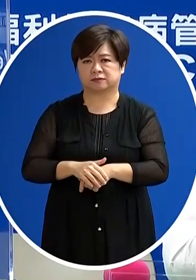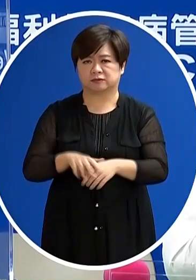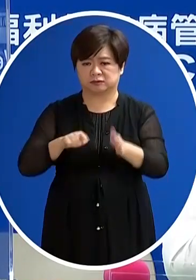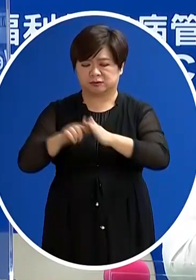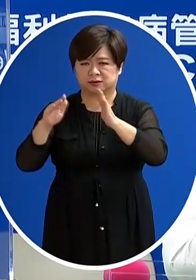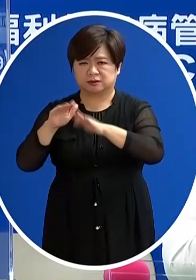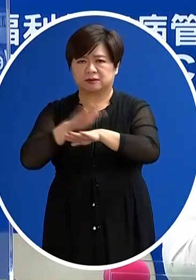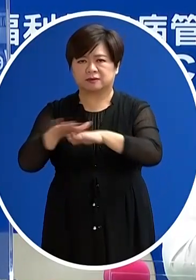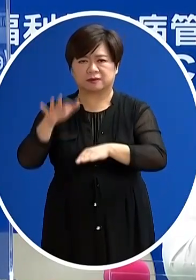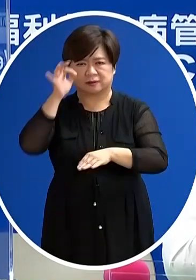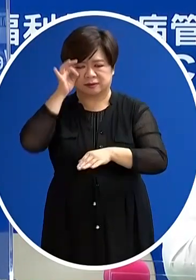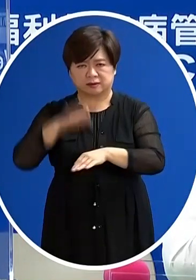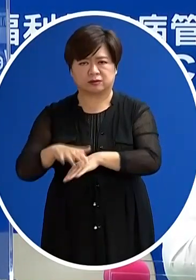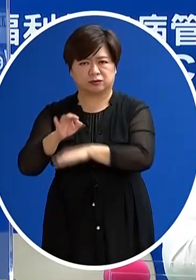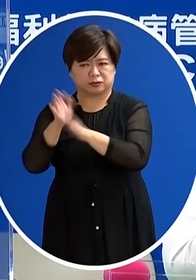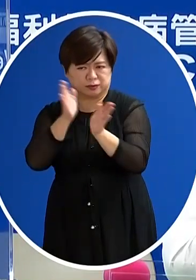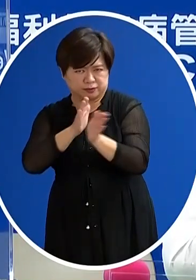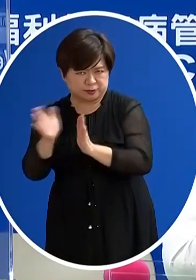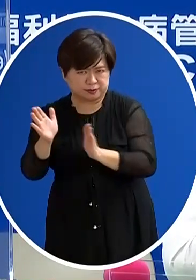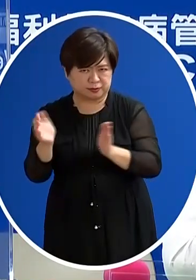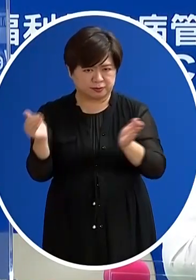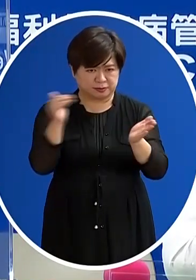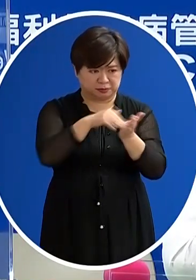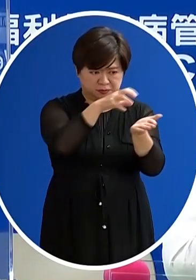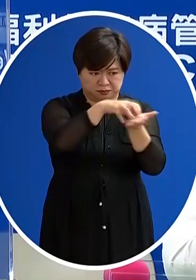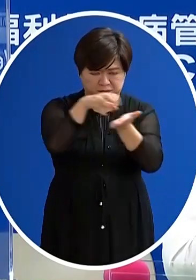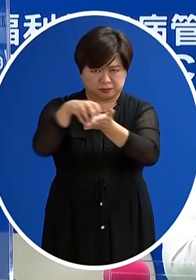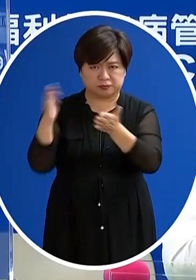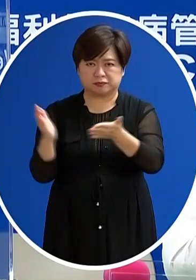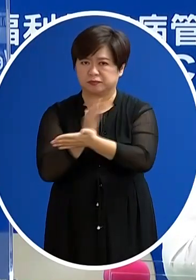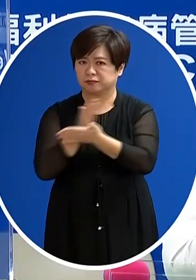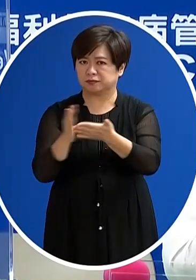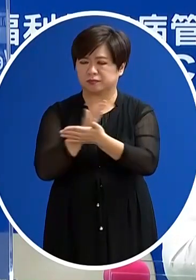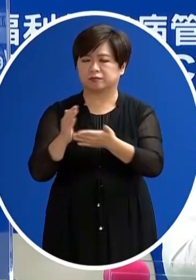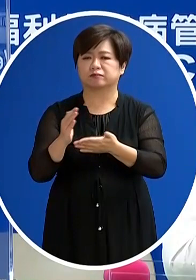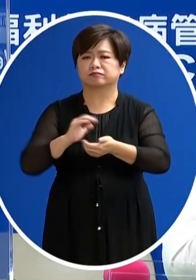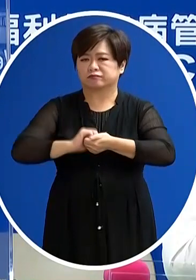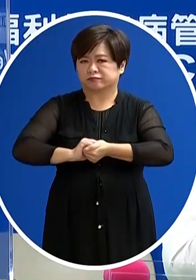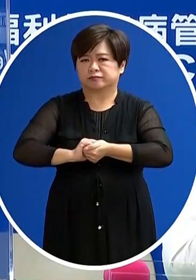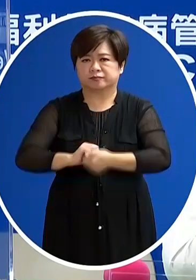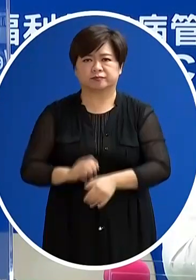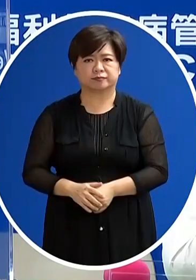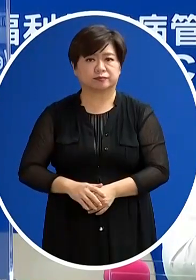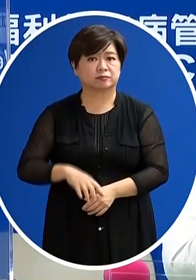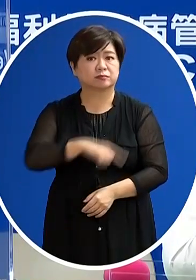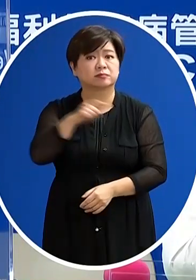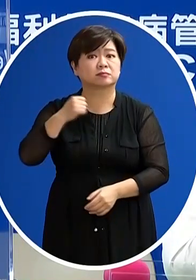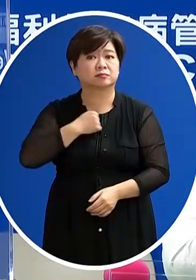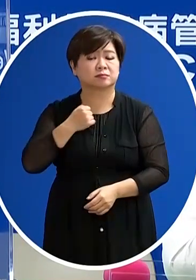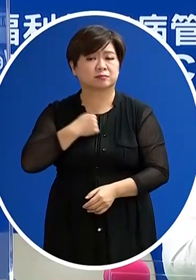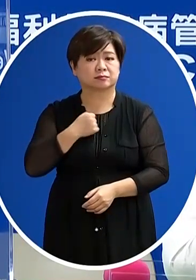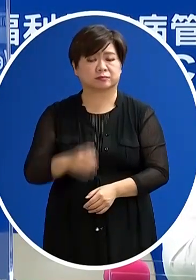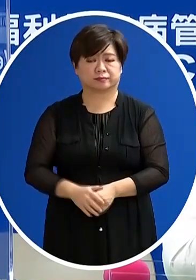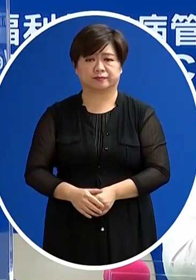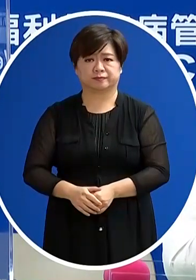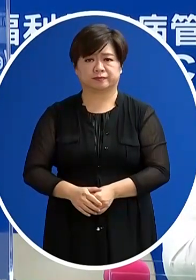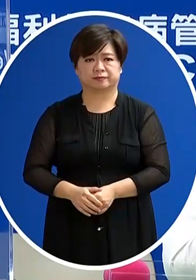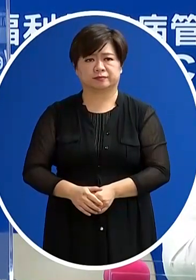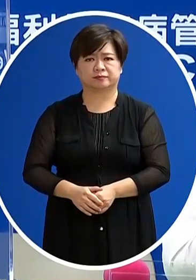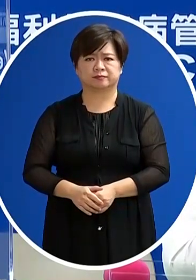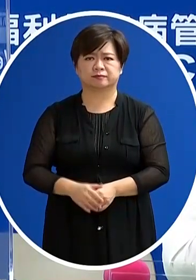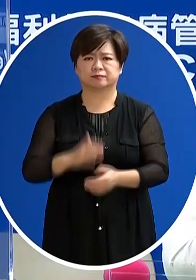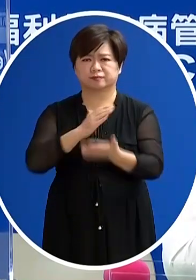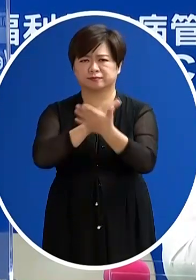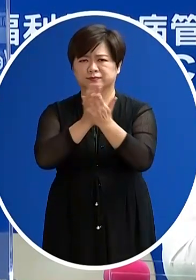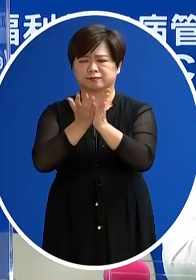面好那替大家做最好的一个抉择跟判断。好，不过大家都知道这种各种的这种可能性的